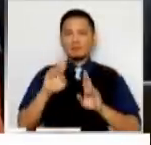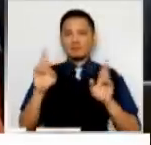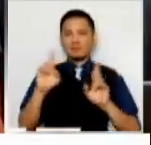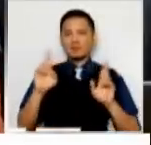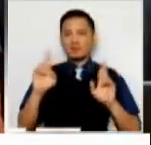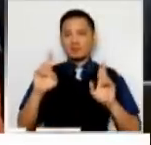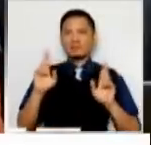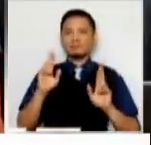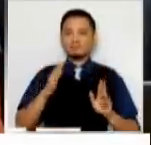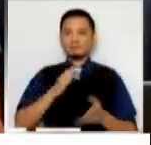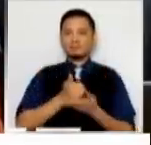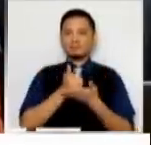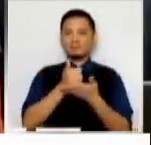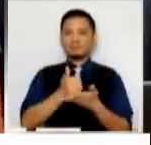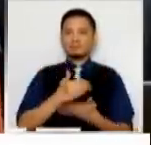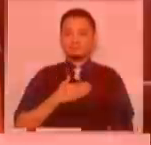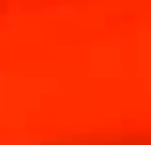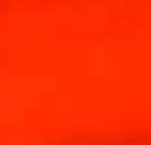ng GMA News.